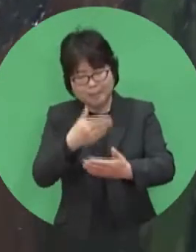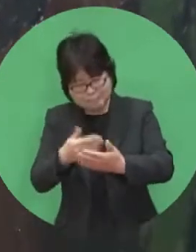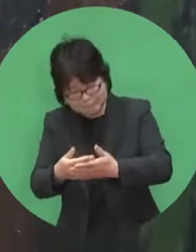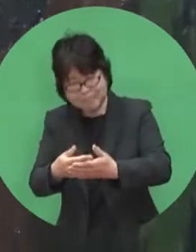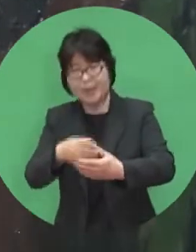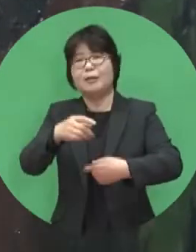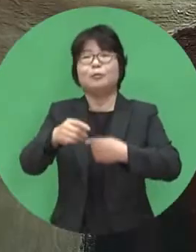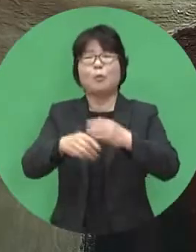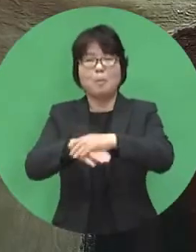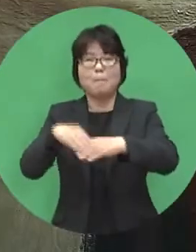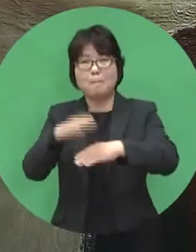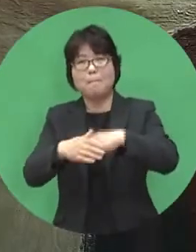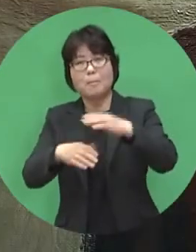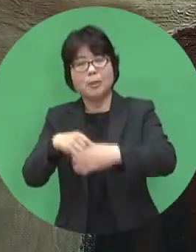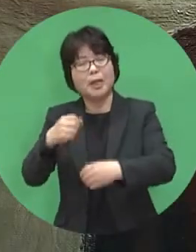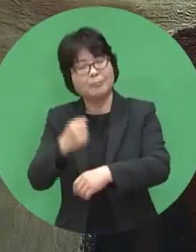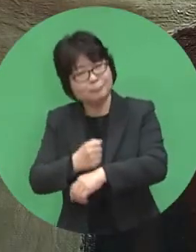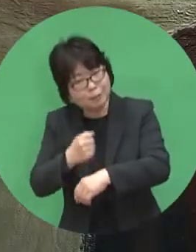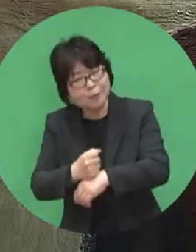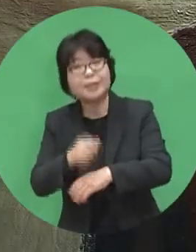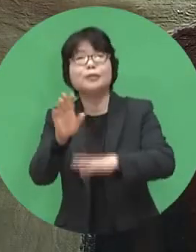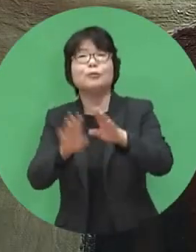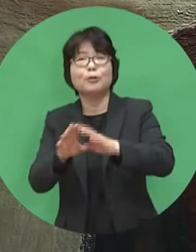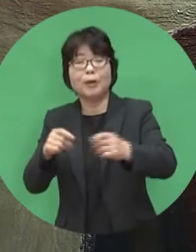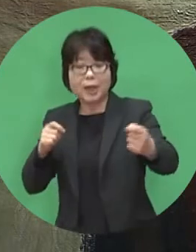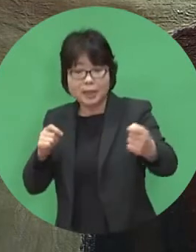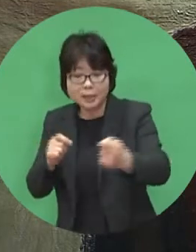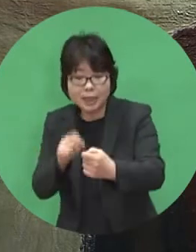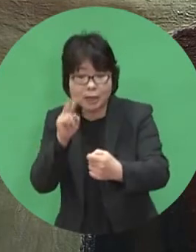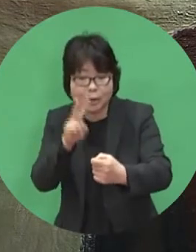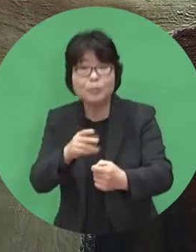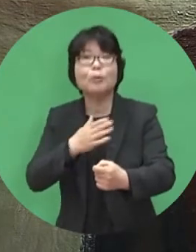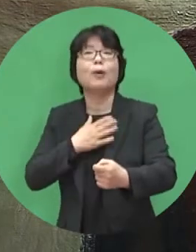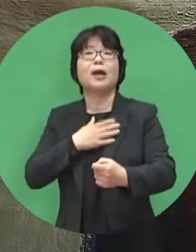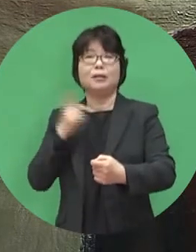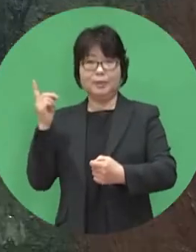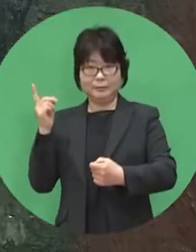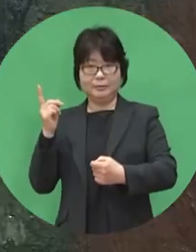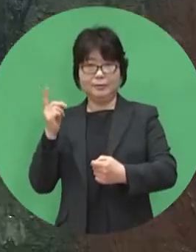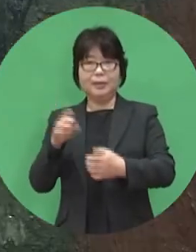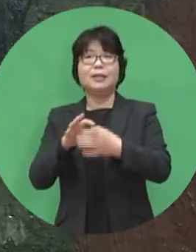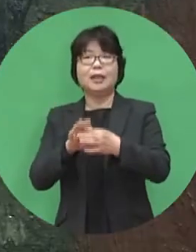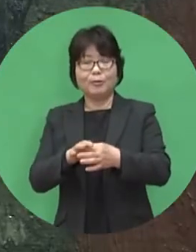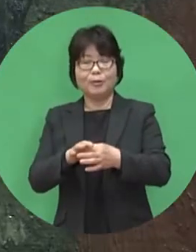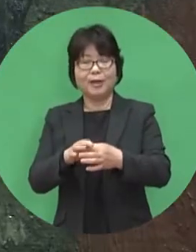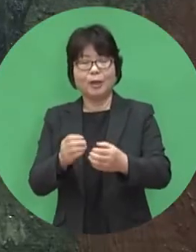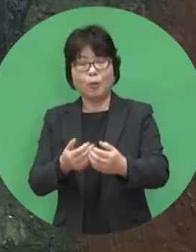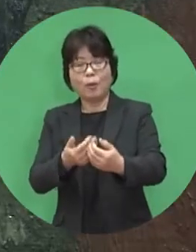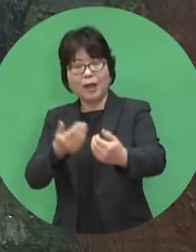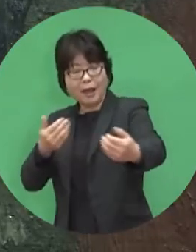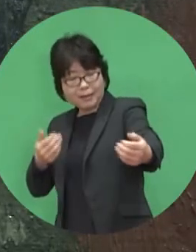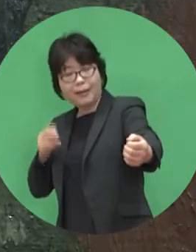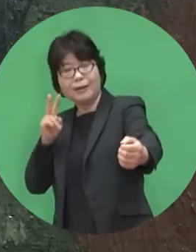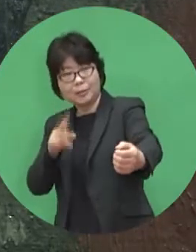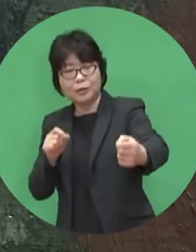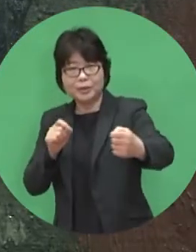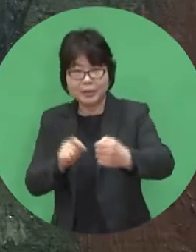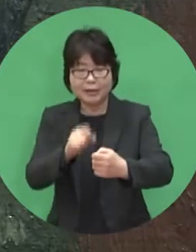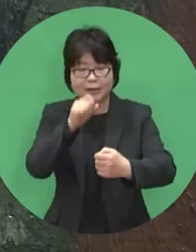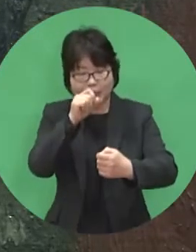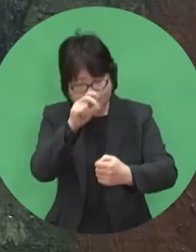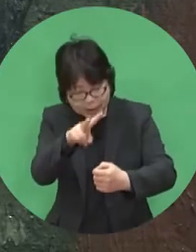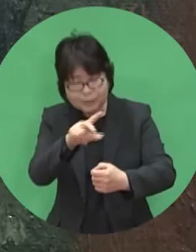ですね、近づいていただくとよく観察できますので、いろんなこう距離から見ていただくのもいいかもわかりませ